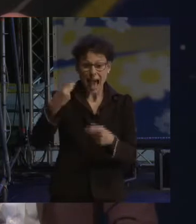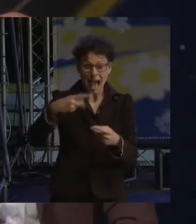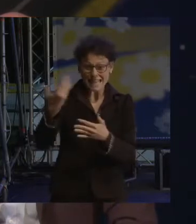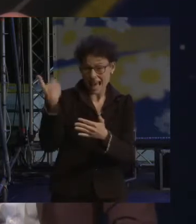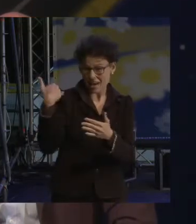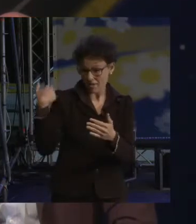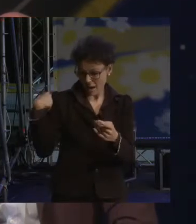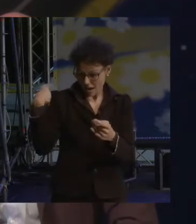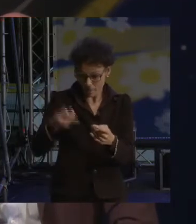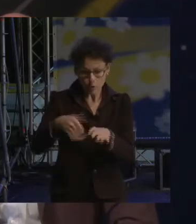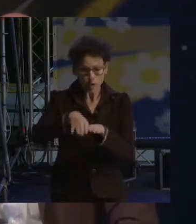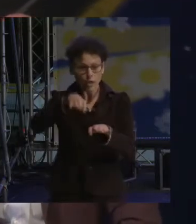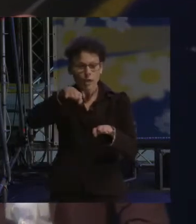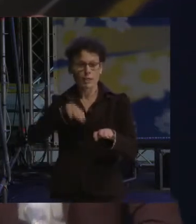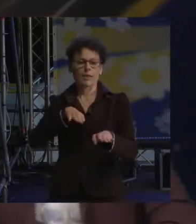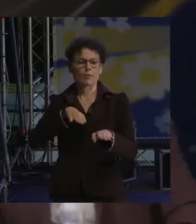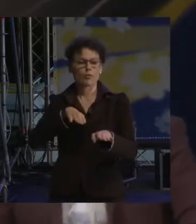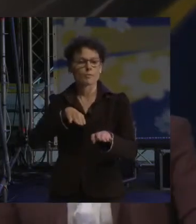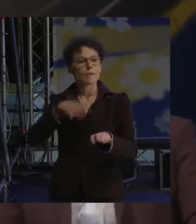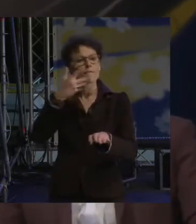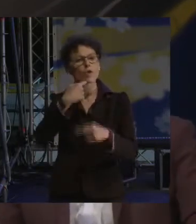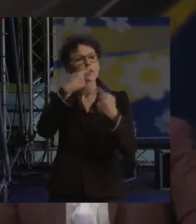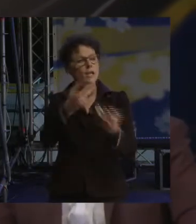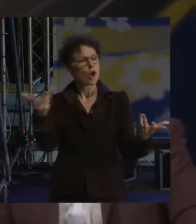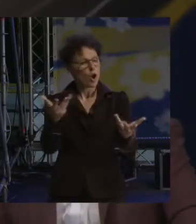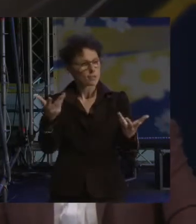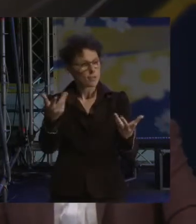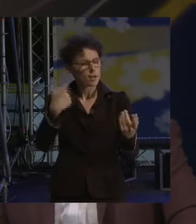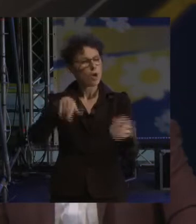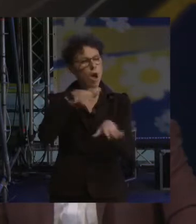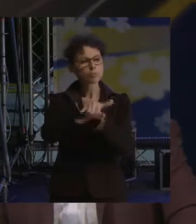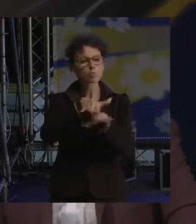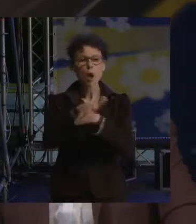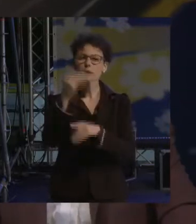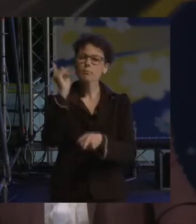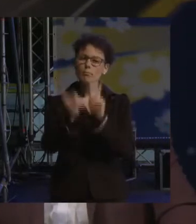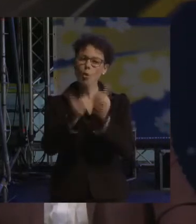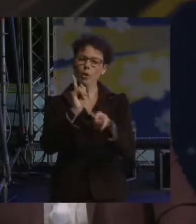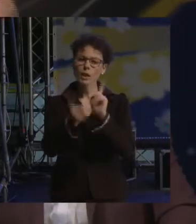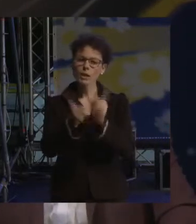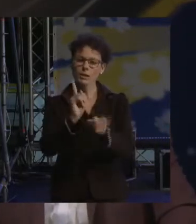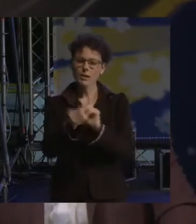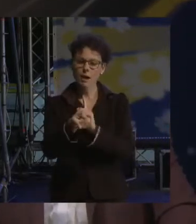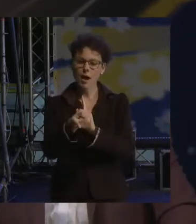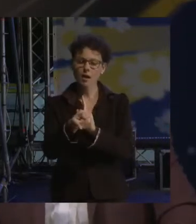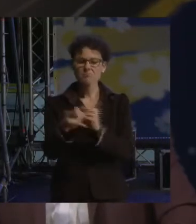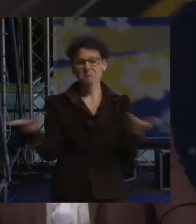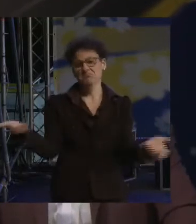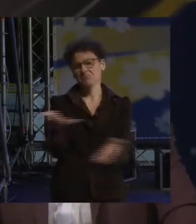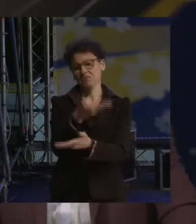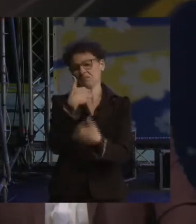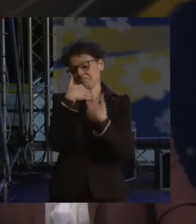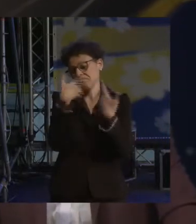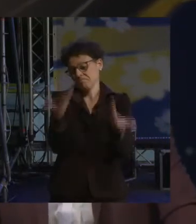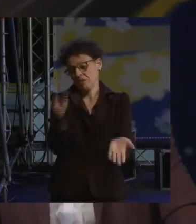indietro e quello che vi voglio dire è che noi siamo abituati a una politica alla cetto la qualunque la politica